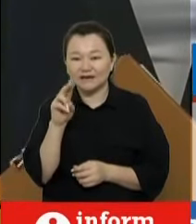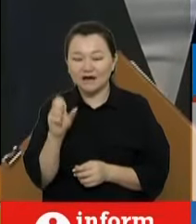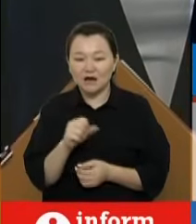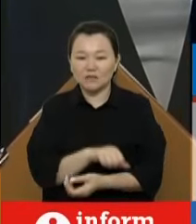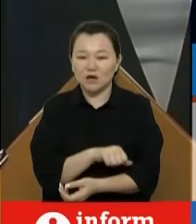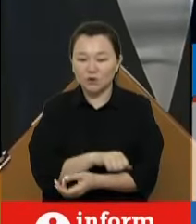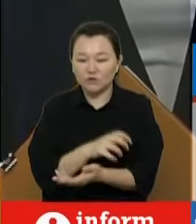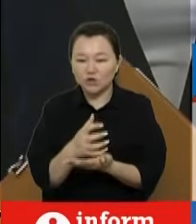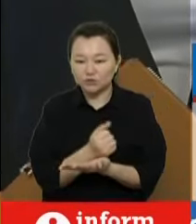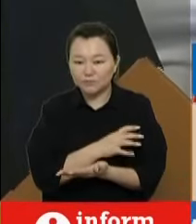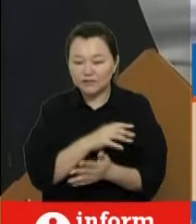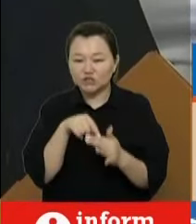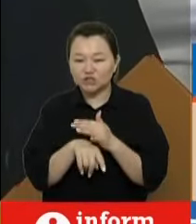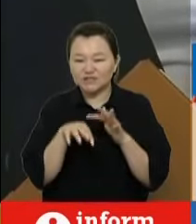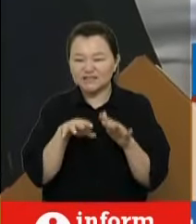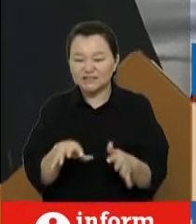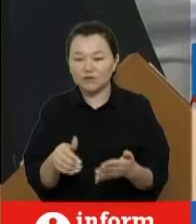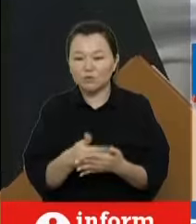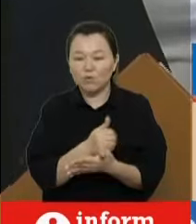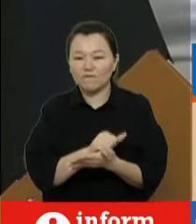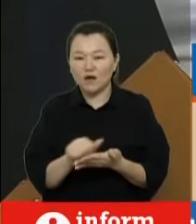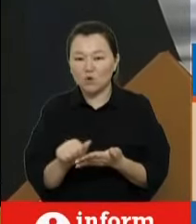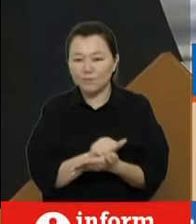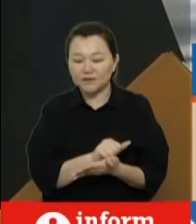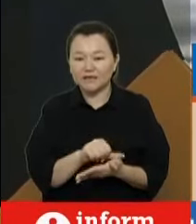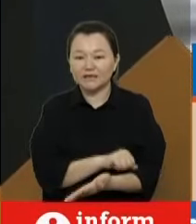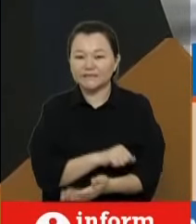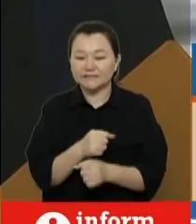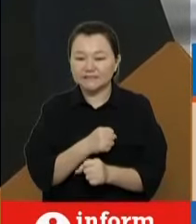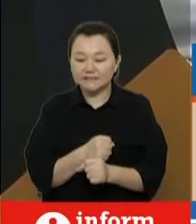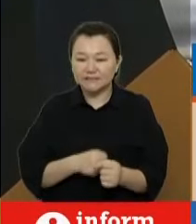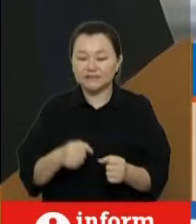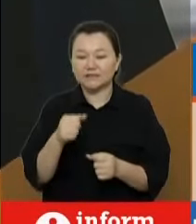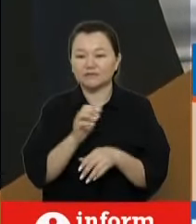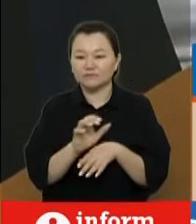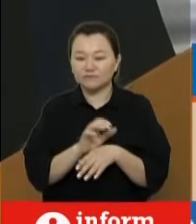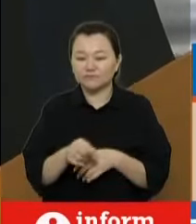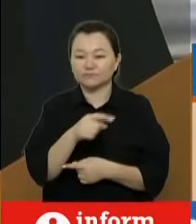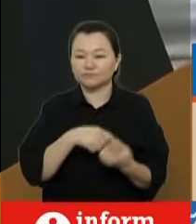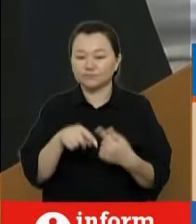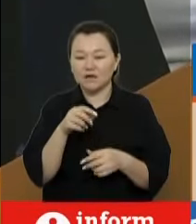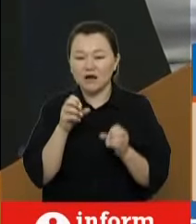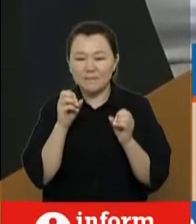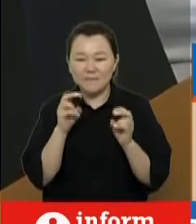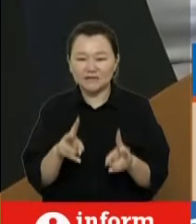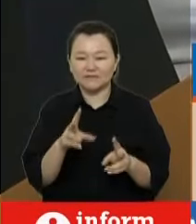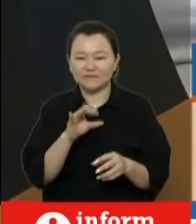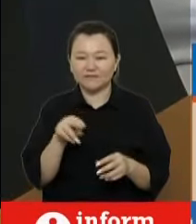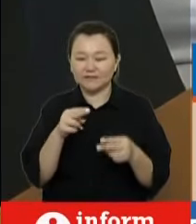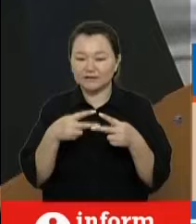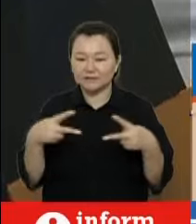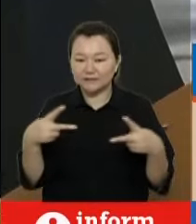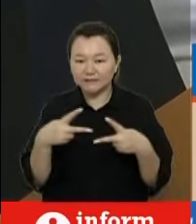Ішкі істер министрлігінің өкілдері жаңа құжатта есірткі өндіру әрекеті есірткі қылмысының аса қауіпті түріне теңестірілетінін